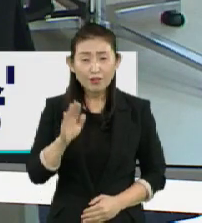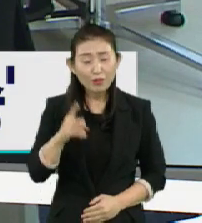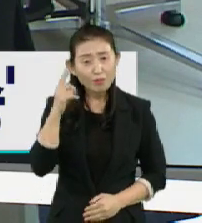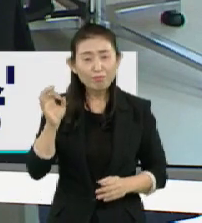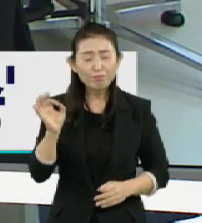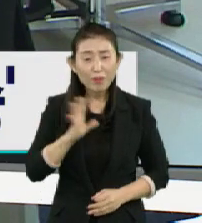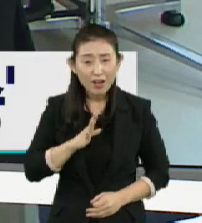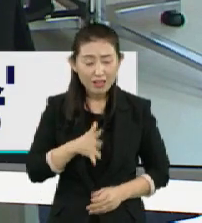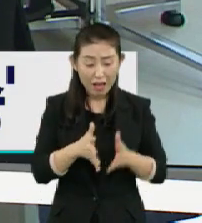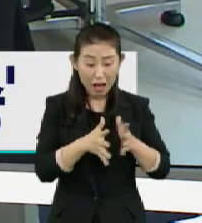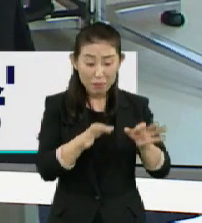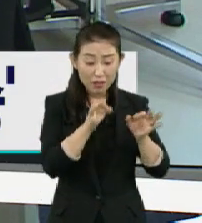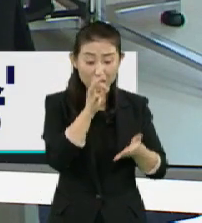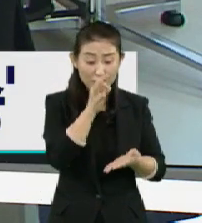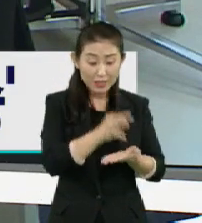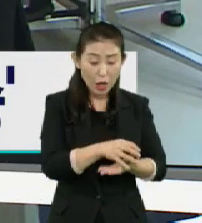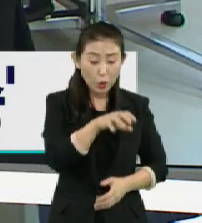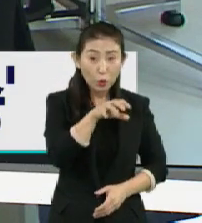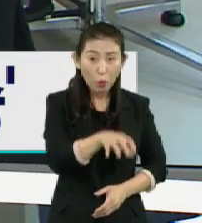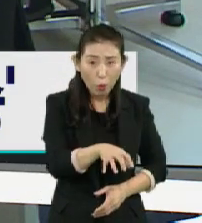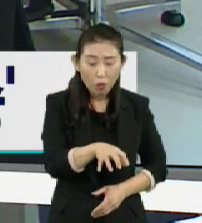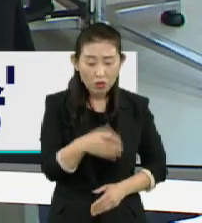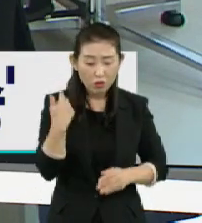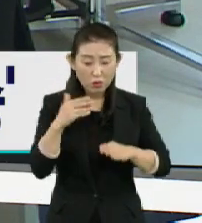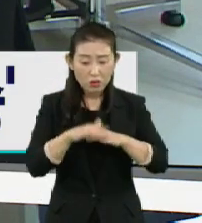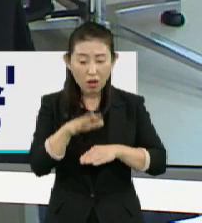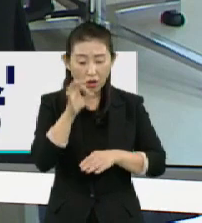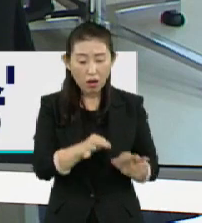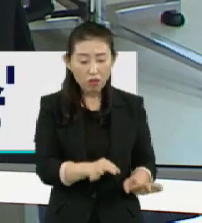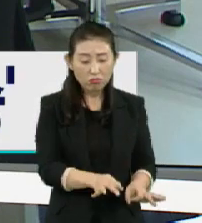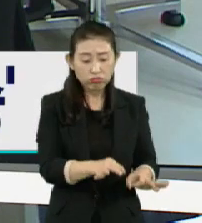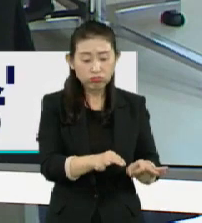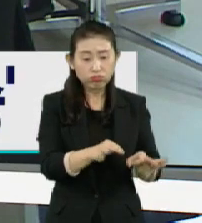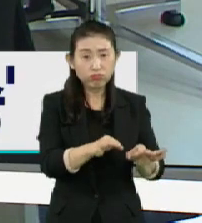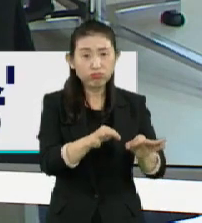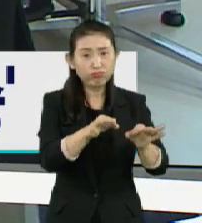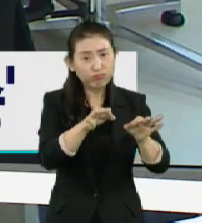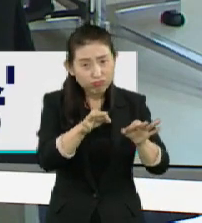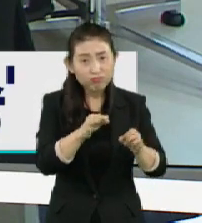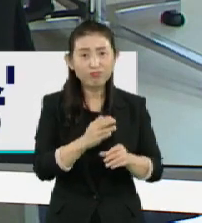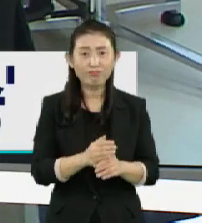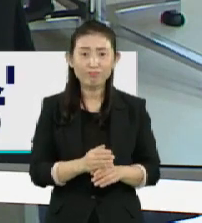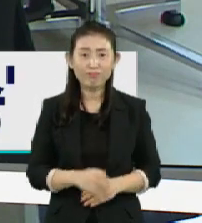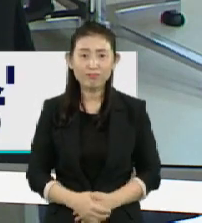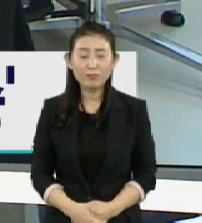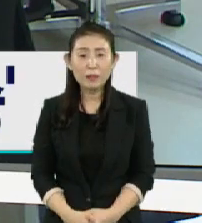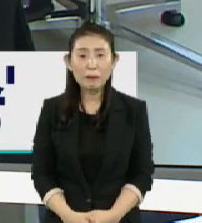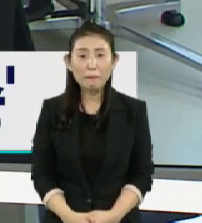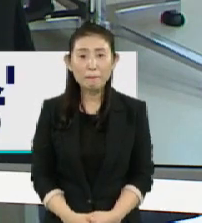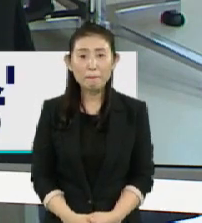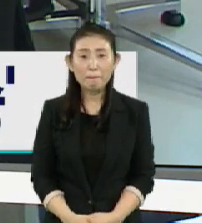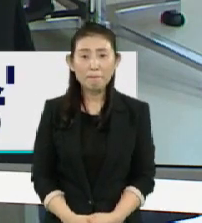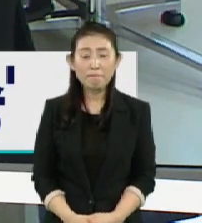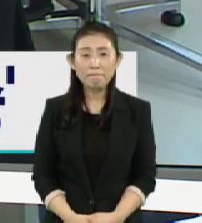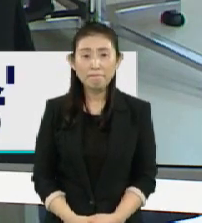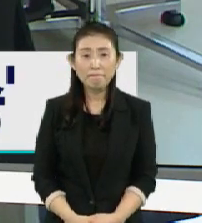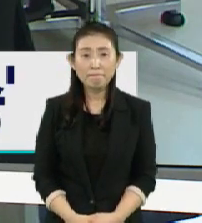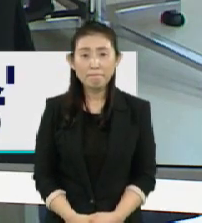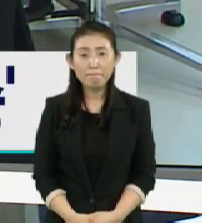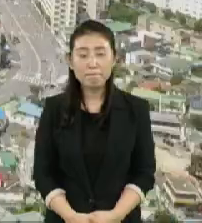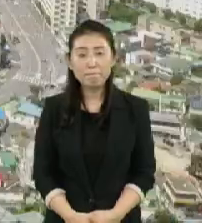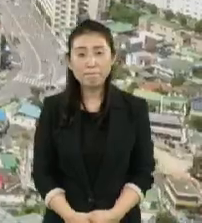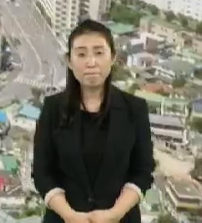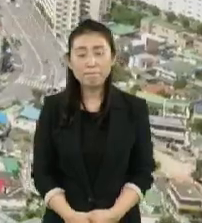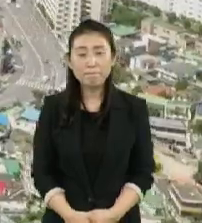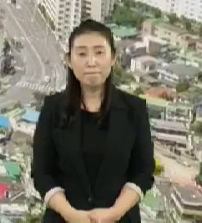사이 저평가됐던 지역을 중심으로 집값과 전셋값이 다시 요동치고 있습니다. 김광규 기자의 보도입니다.